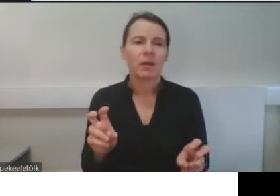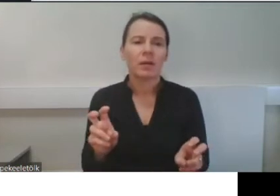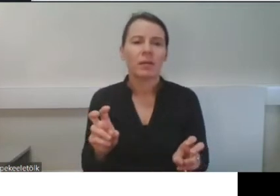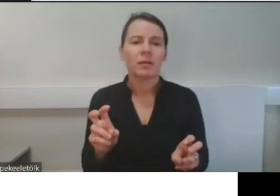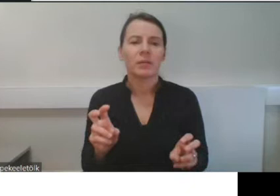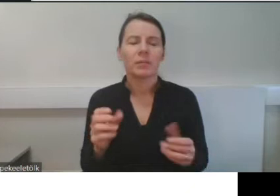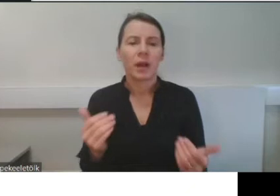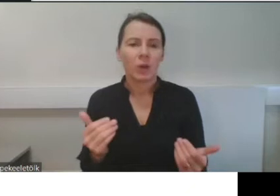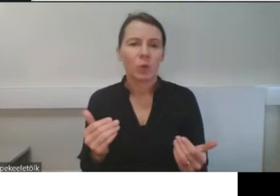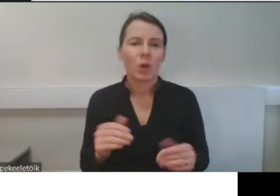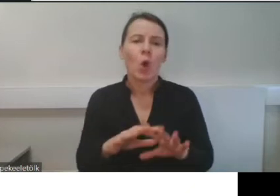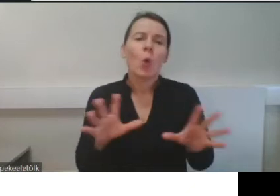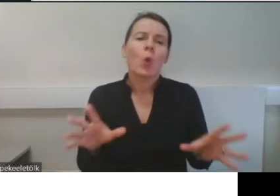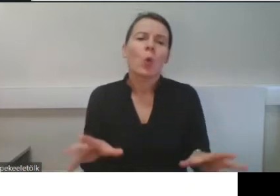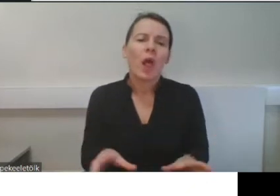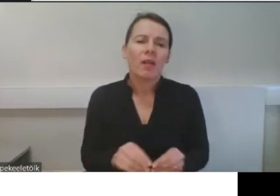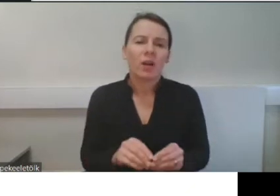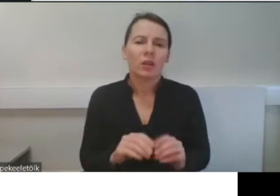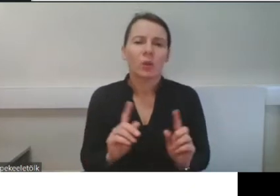Et see natuke nagu